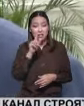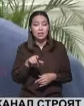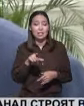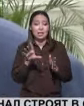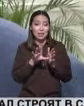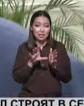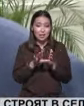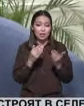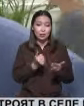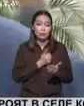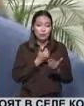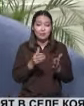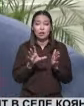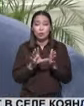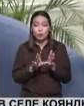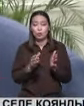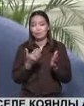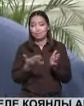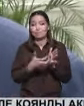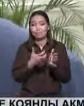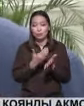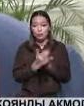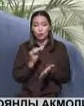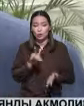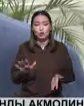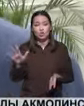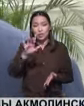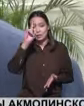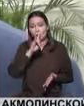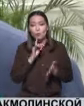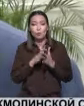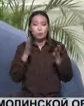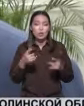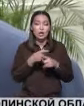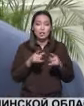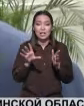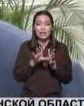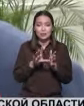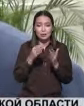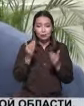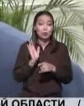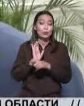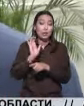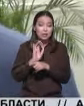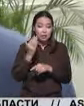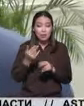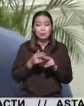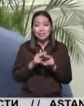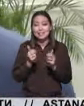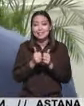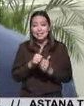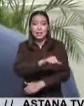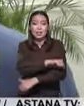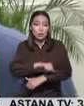к сожалению, у нас энергодефицит идет, особенно в южной части Казахстана. Большую часть энергии мы импортируем с соседних государств,